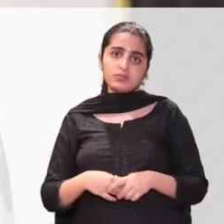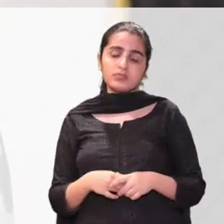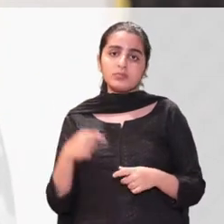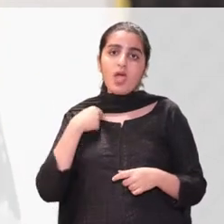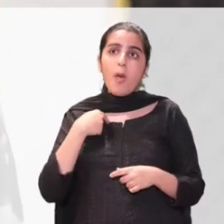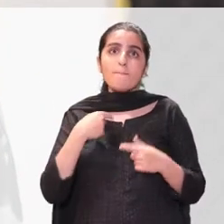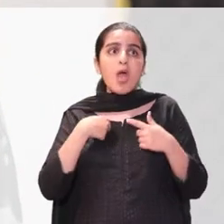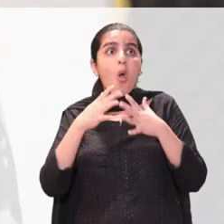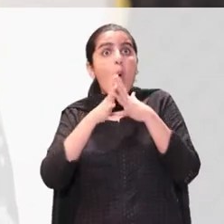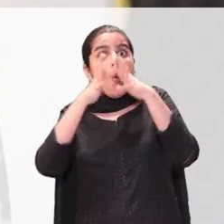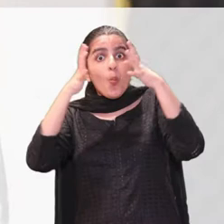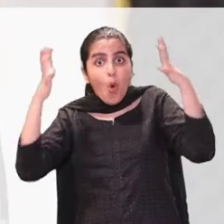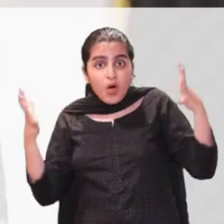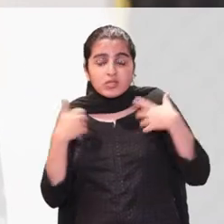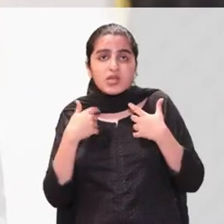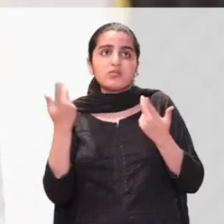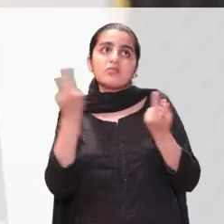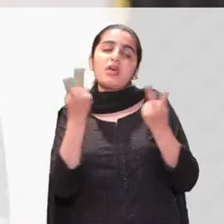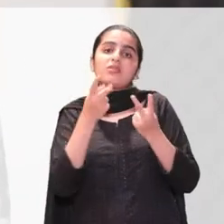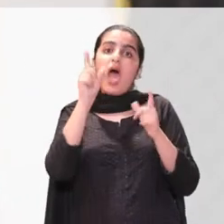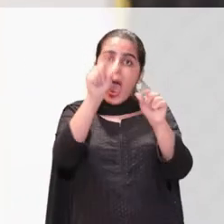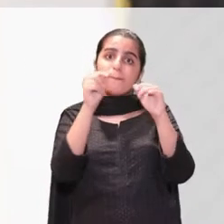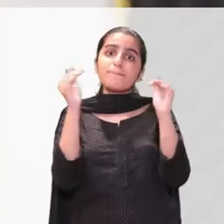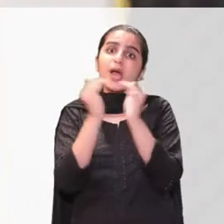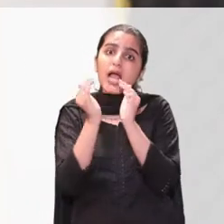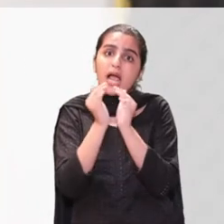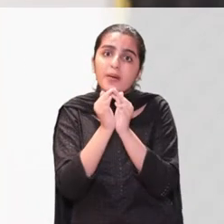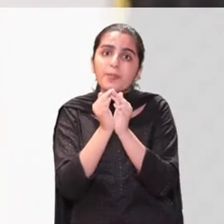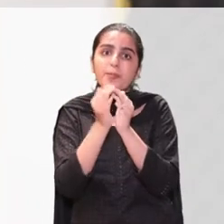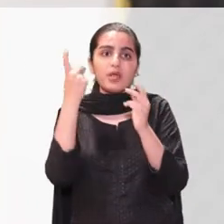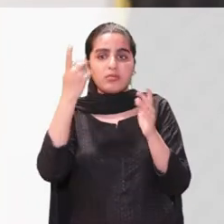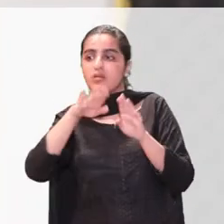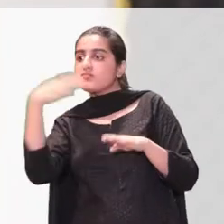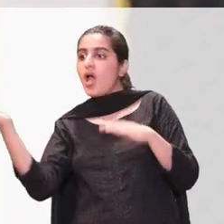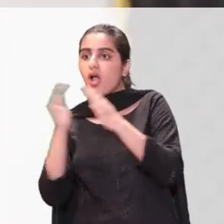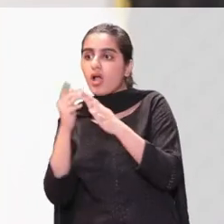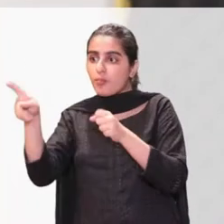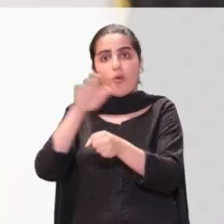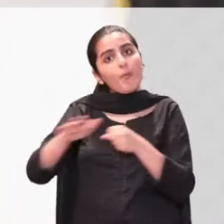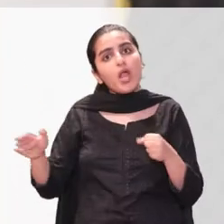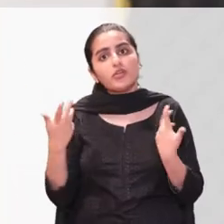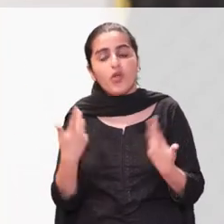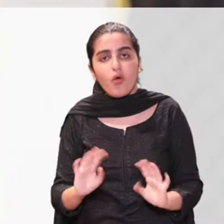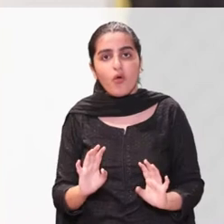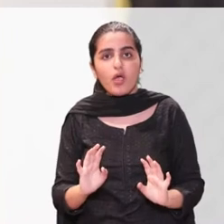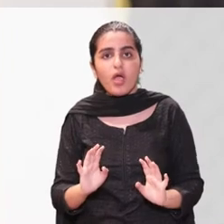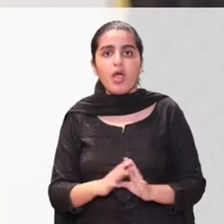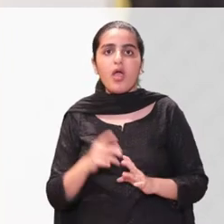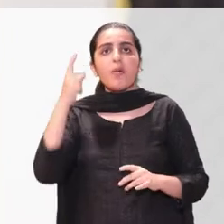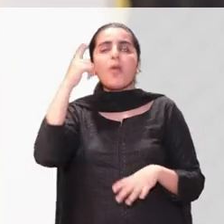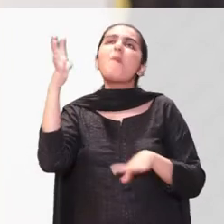डिटेल में अगर बहुत ज्यादा क्योंकि आप देखेंगे अगर आपके घर के साइड में घर पर एक मर्डर हो जाए